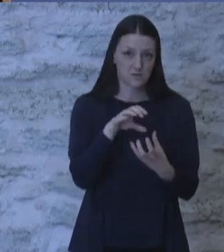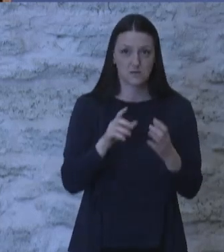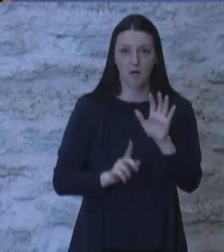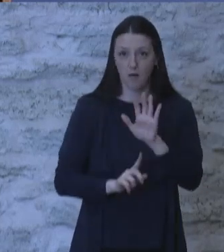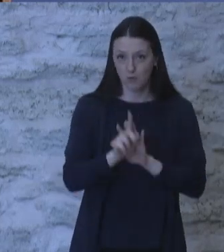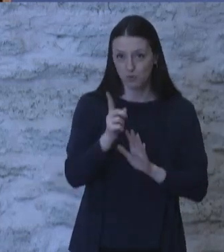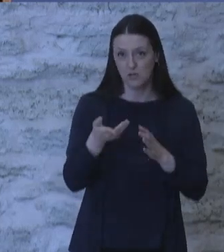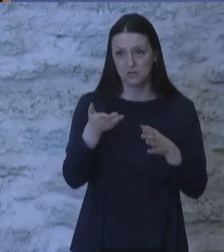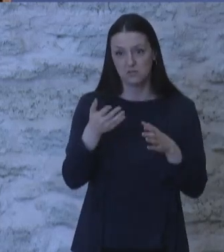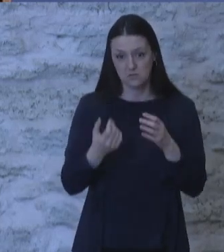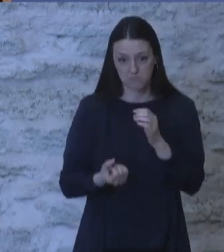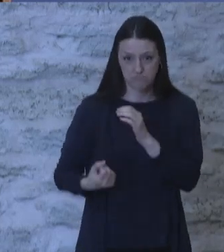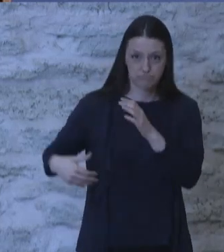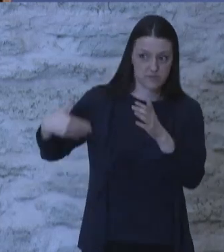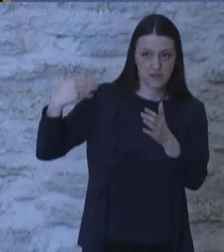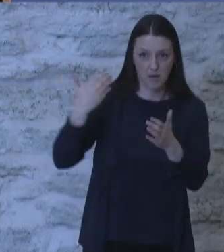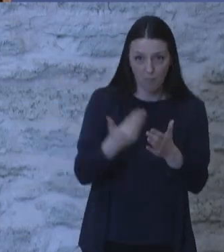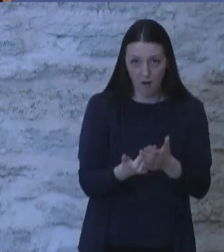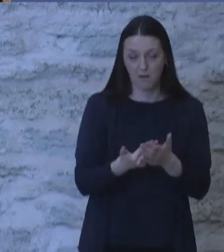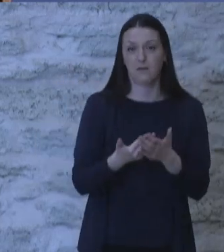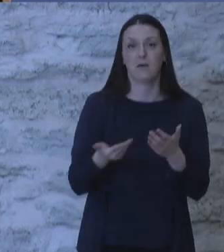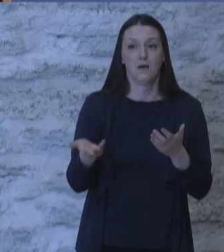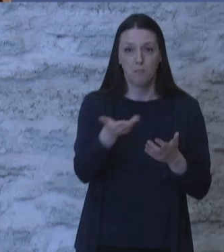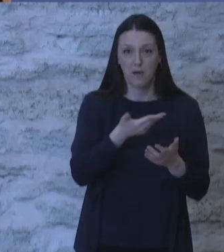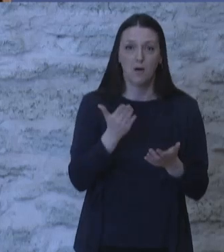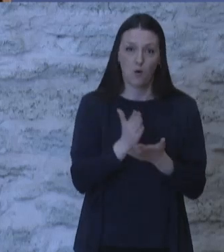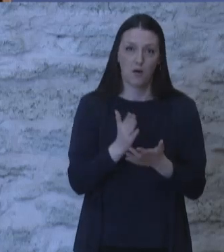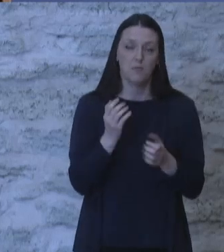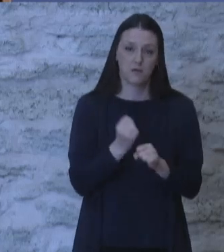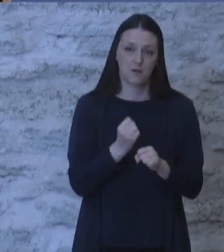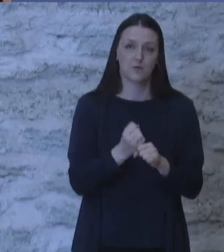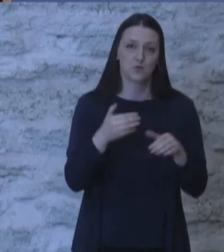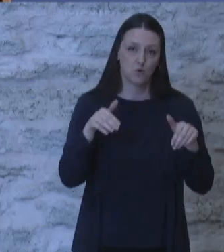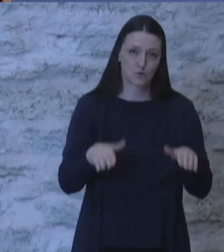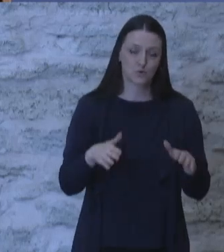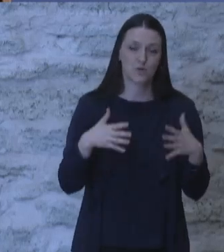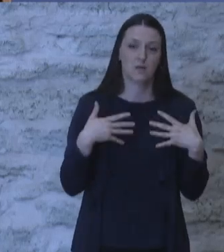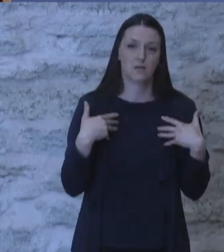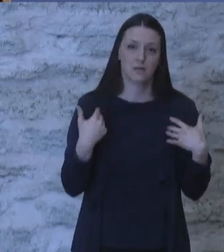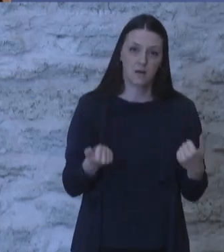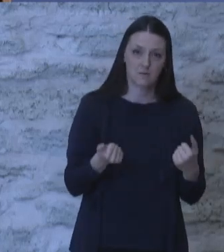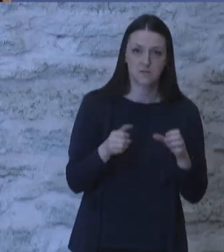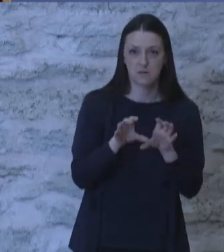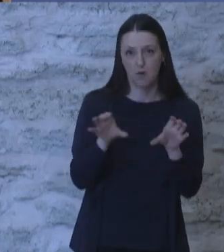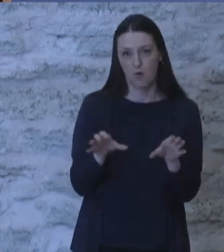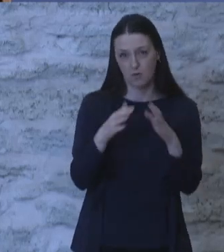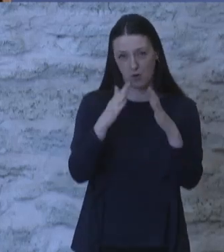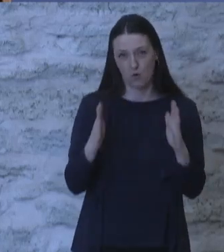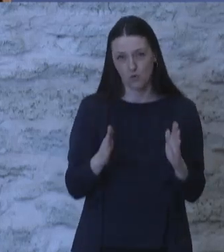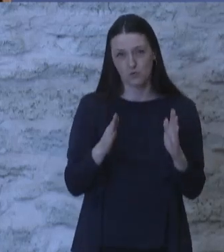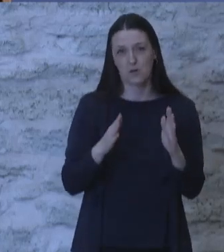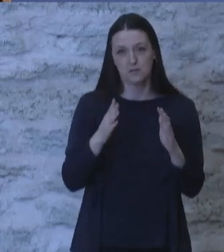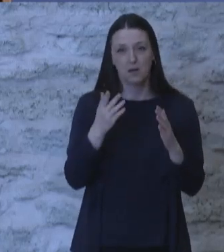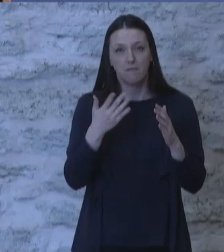nagu te teate, oleme teinud ka otsuse, et tervise ja hoolde koduse sektorist väljas pool